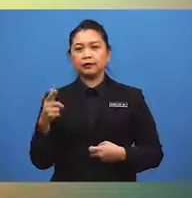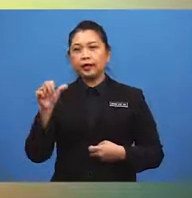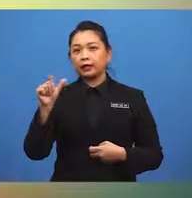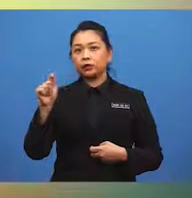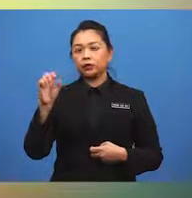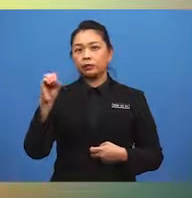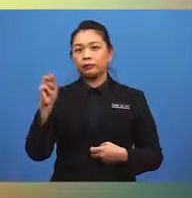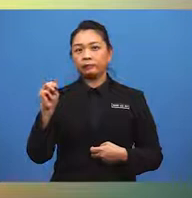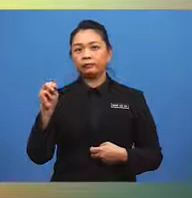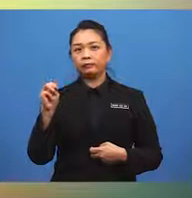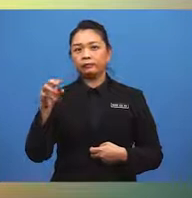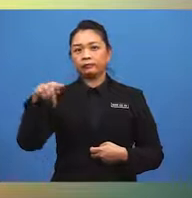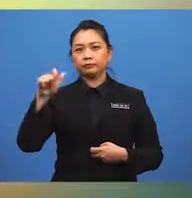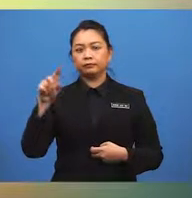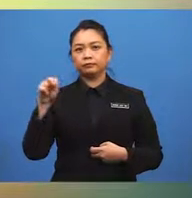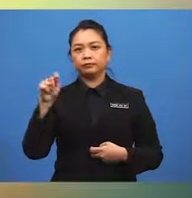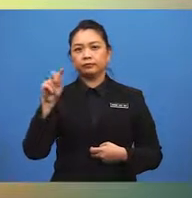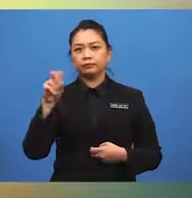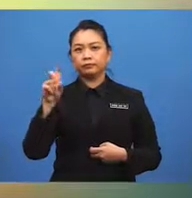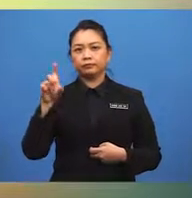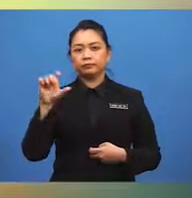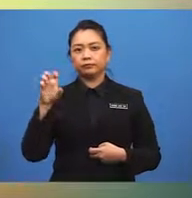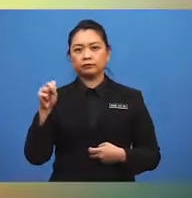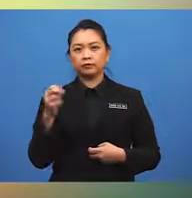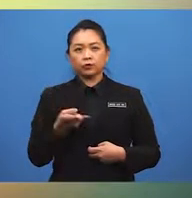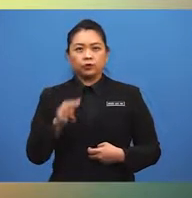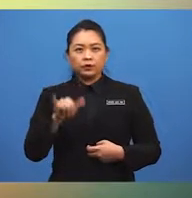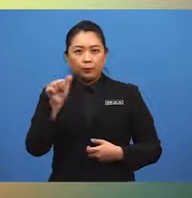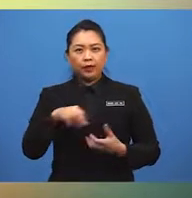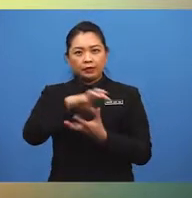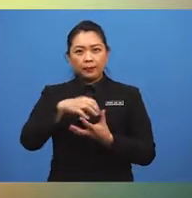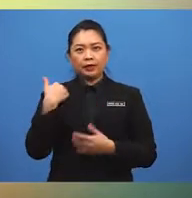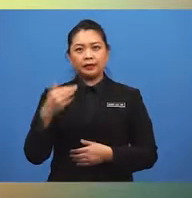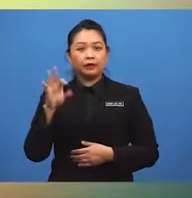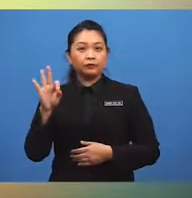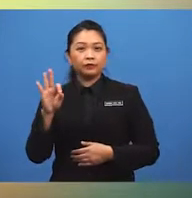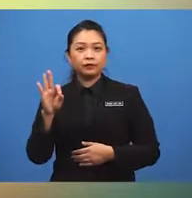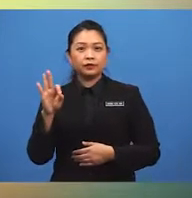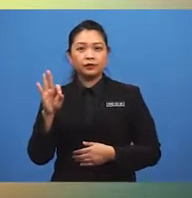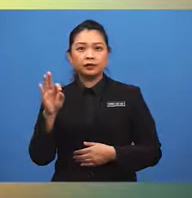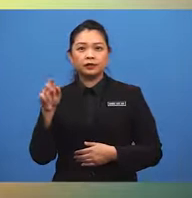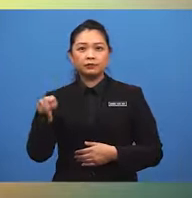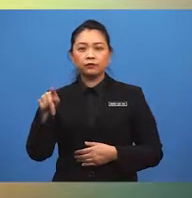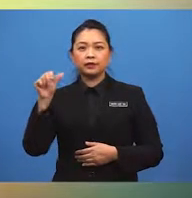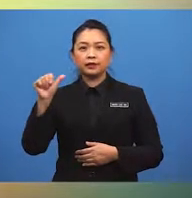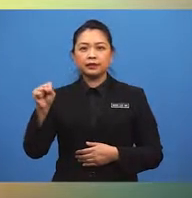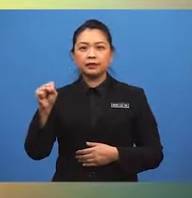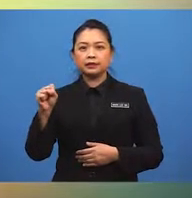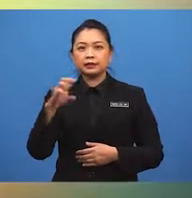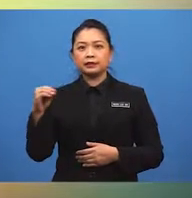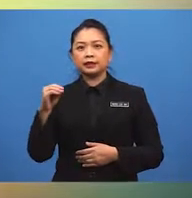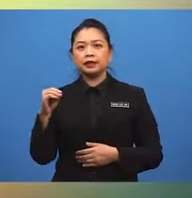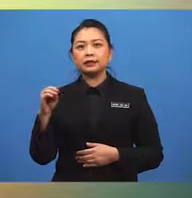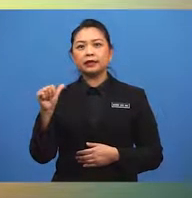pentavalens. Unsur yang boleh dicampurkan adalah seperti fosforus, arsenik dan